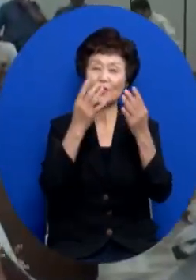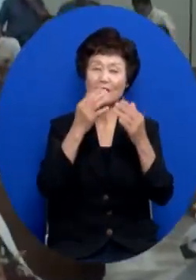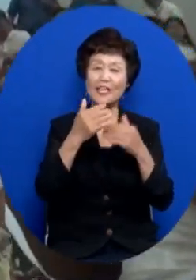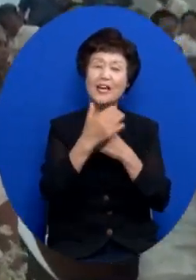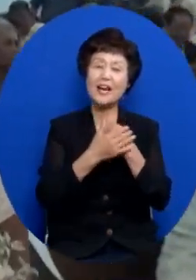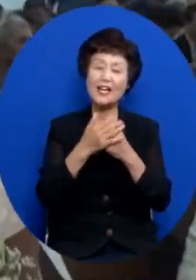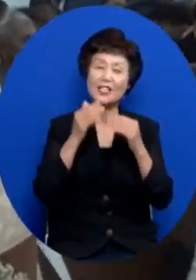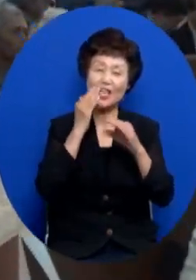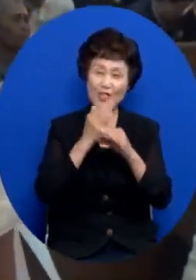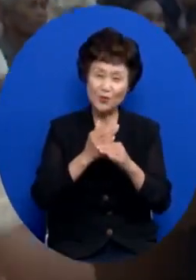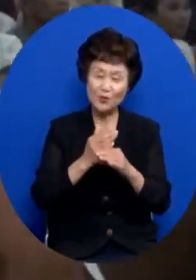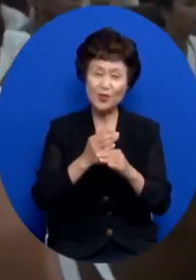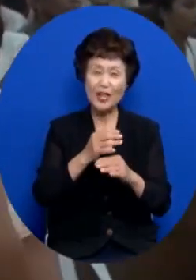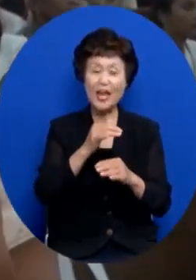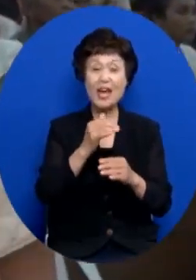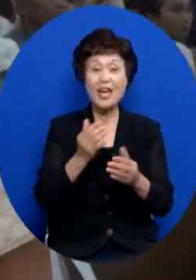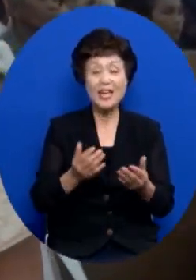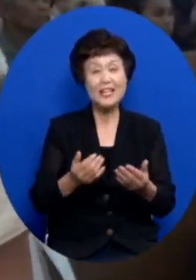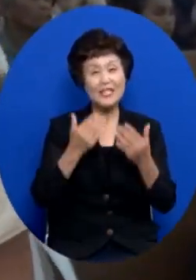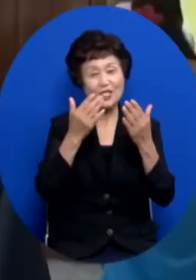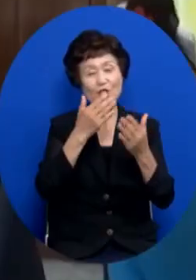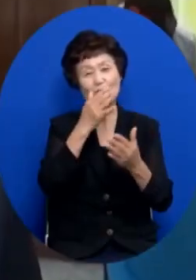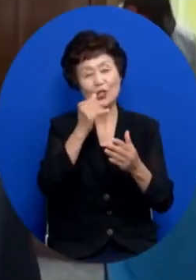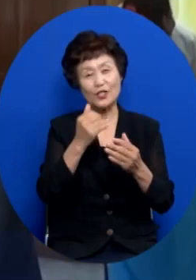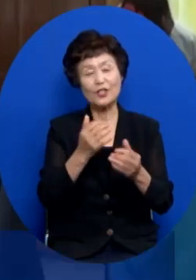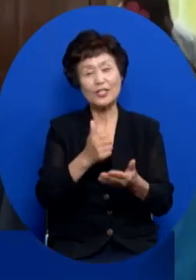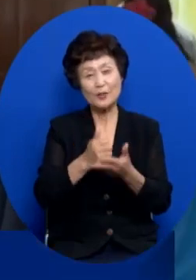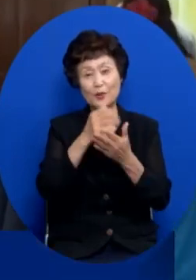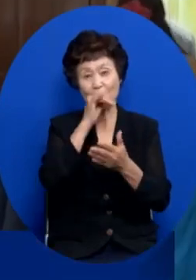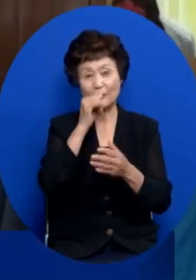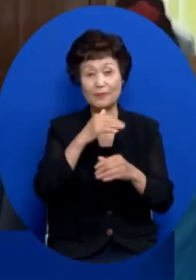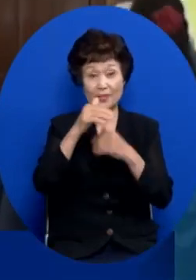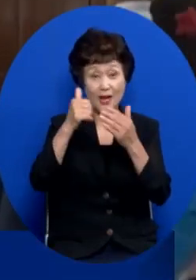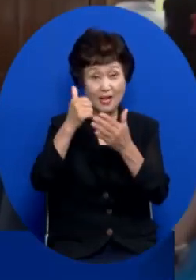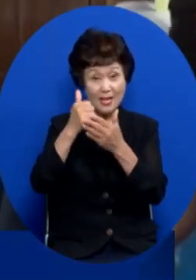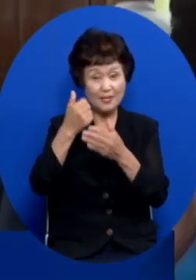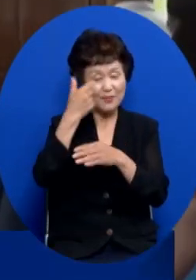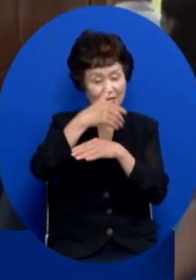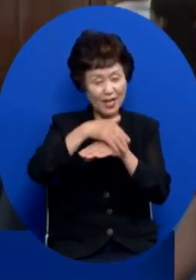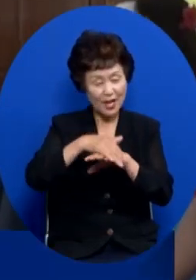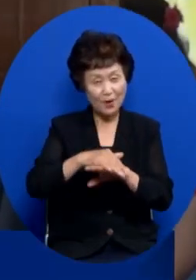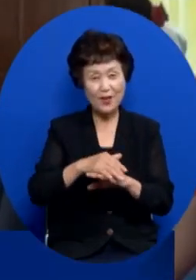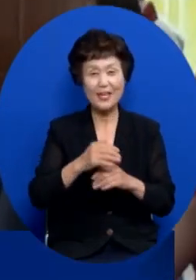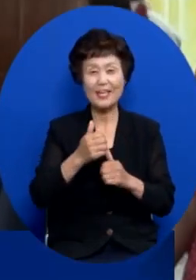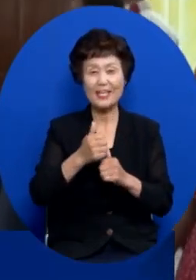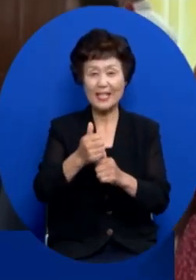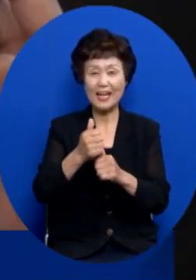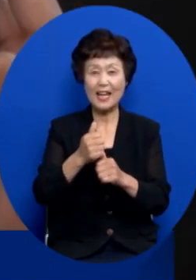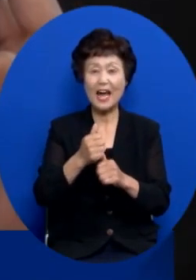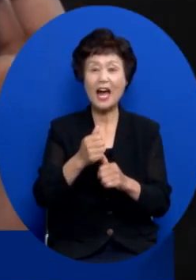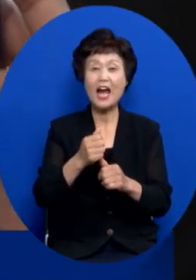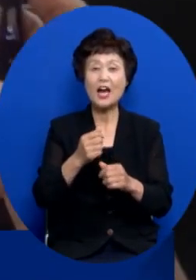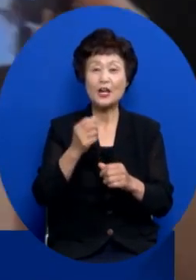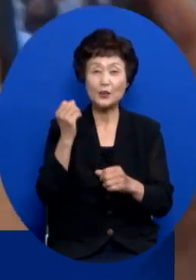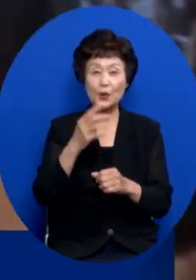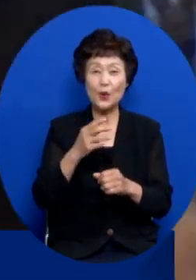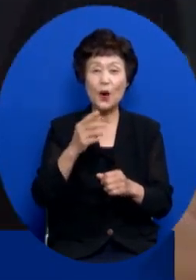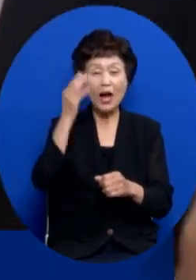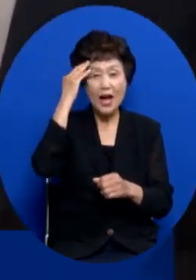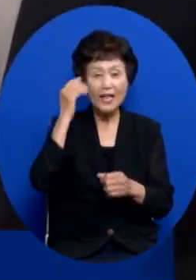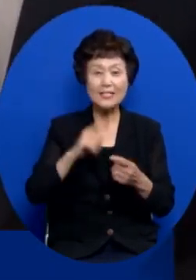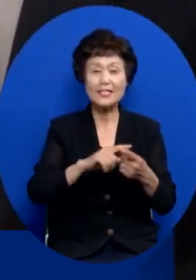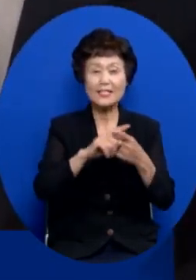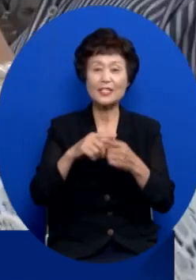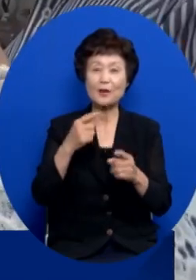수 있도록 섬기고 있습니다. 우리 하나님 계획에 따라서 우리 마닐라 한인연합교회 지원으로 환경에 따라서